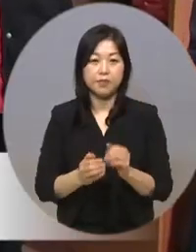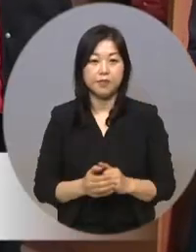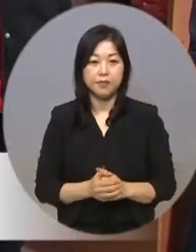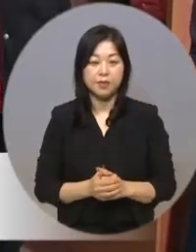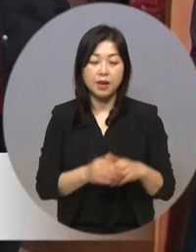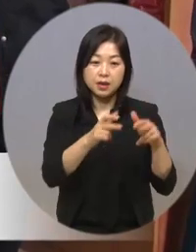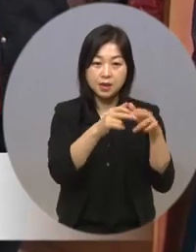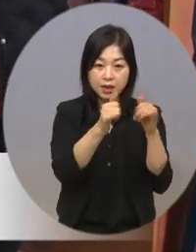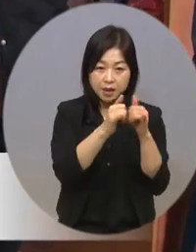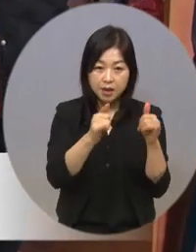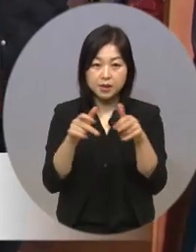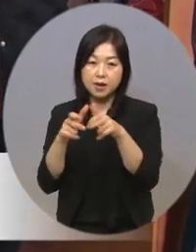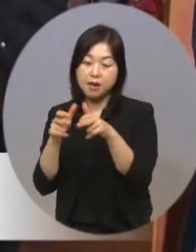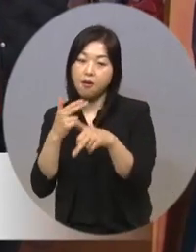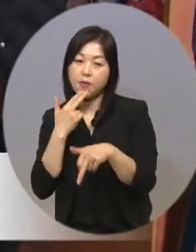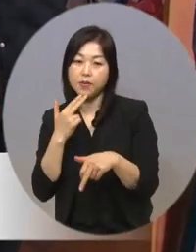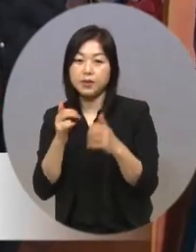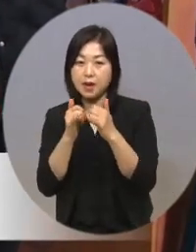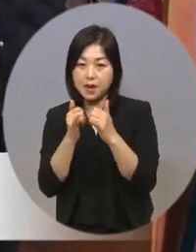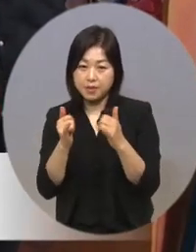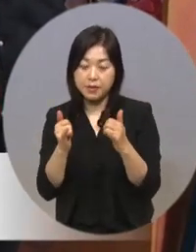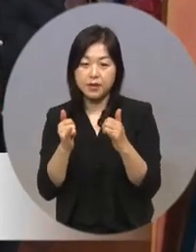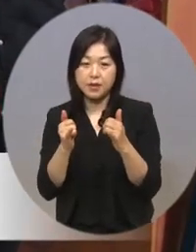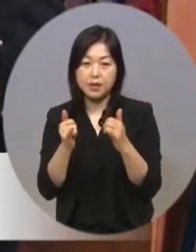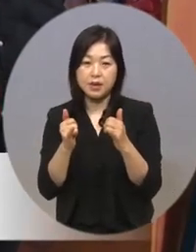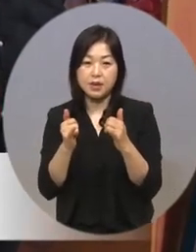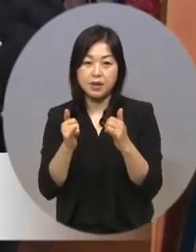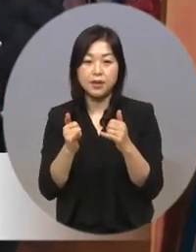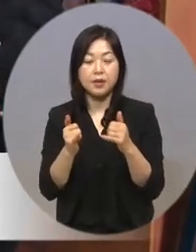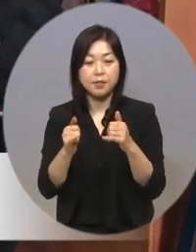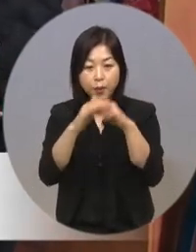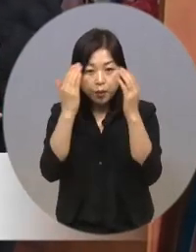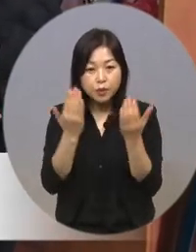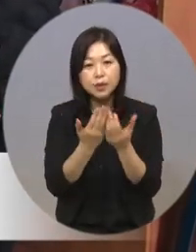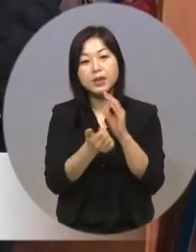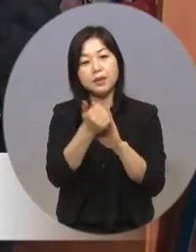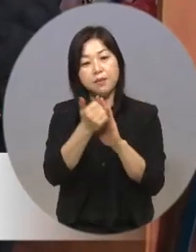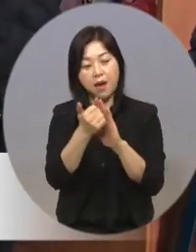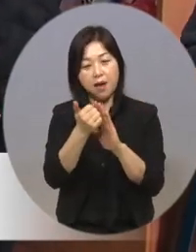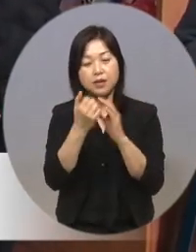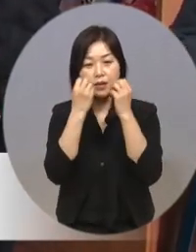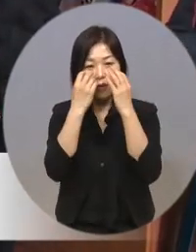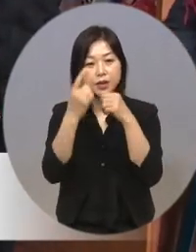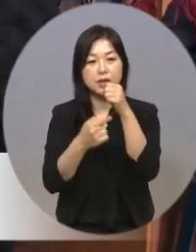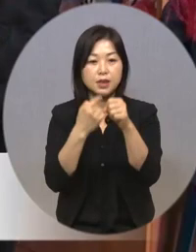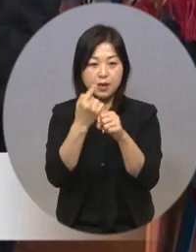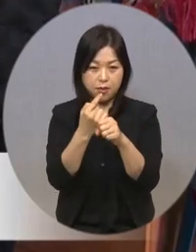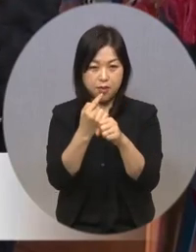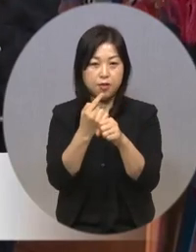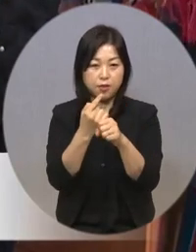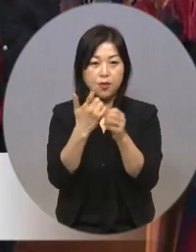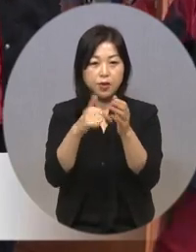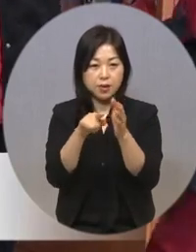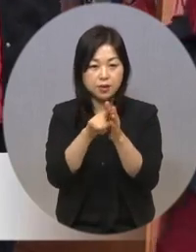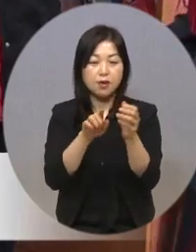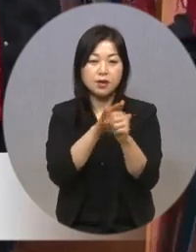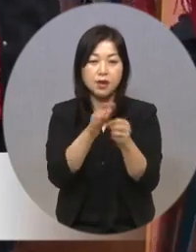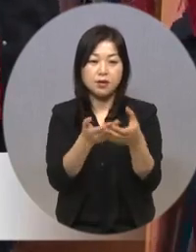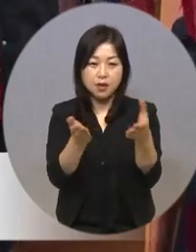장애인과 비장애인들의 희망찬 새를 위해서 또 이렇게 사랑 나눔을 위해서